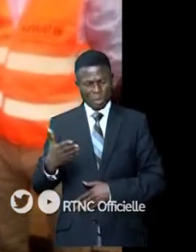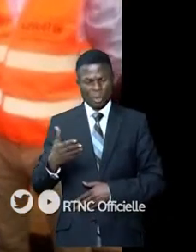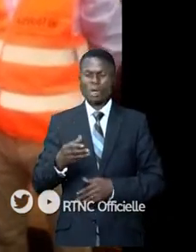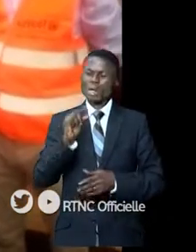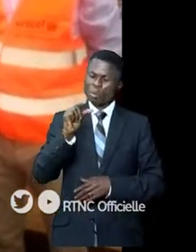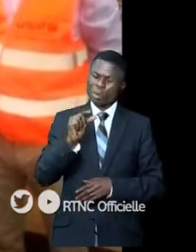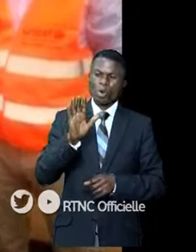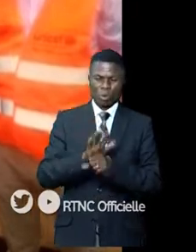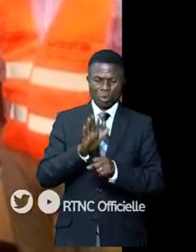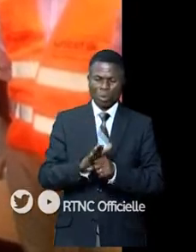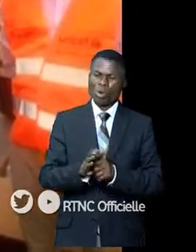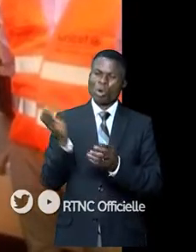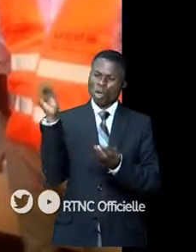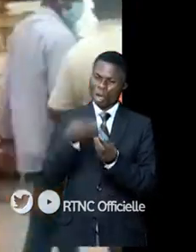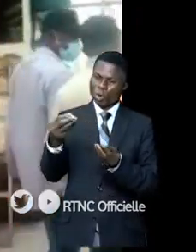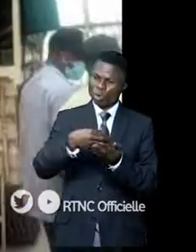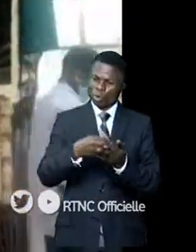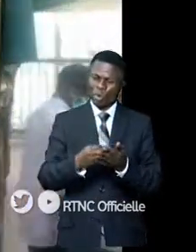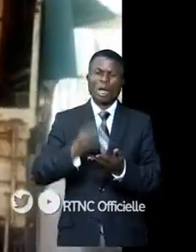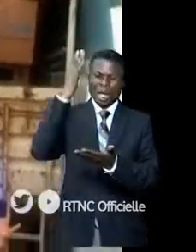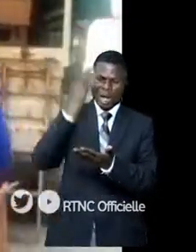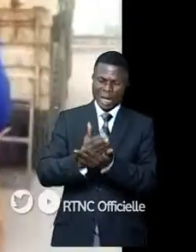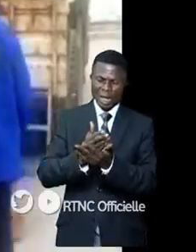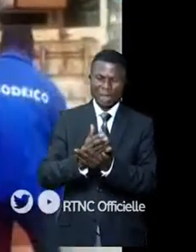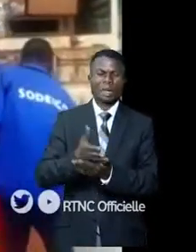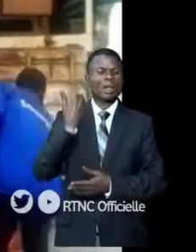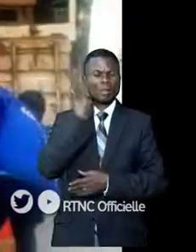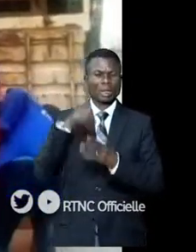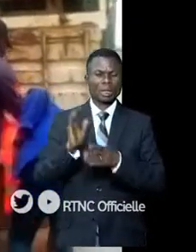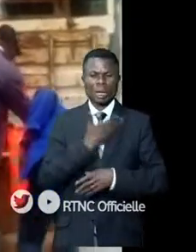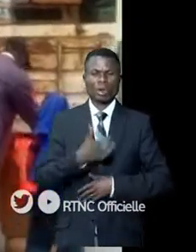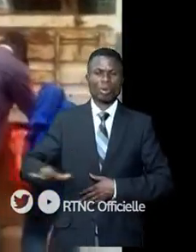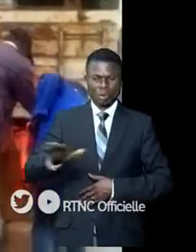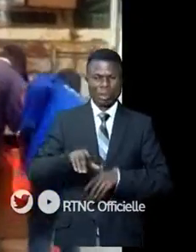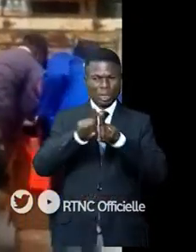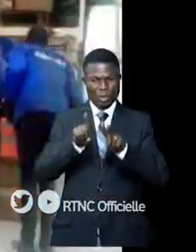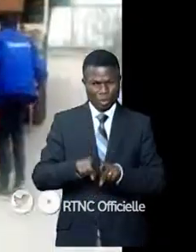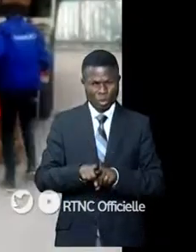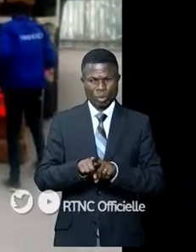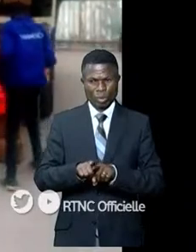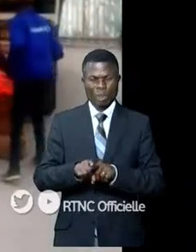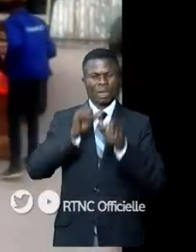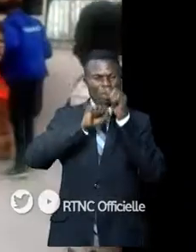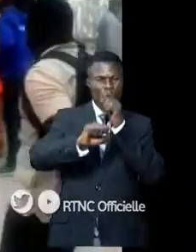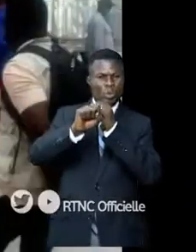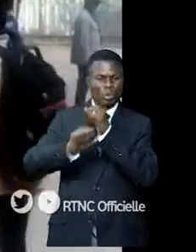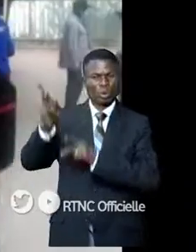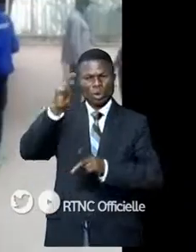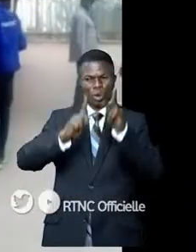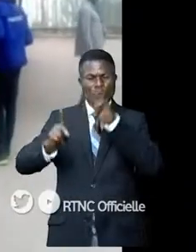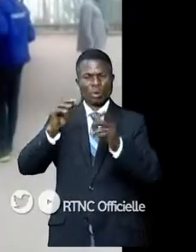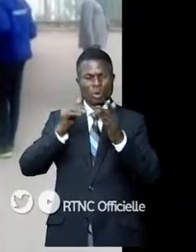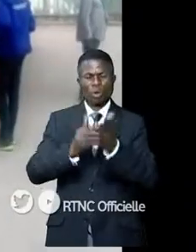peu contribuer à éradiquer cette pandémie en République démocratique du Congo et aussi sensibiliser la population